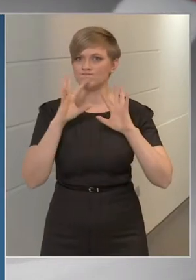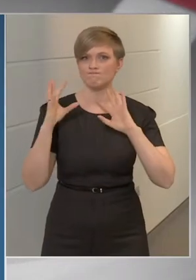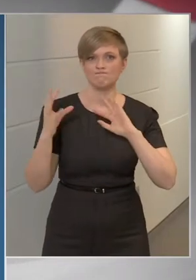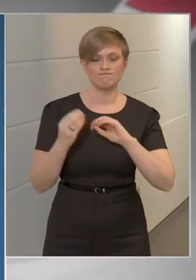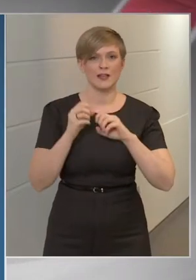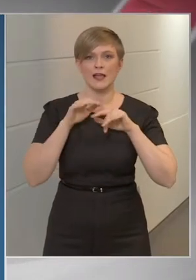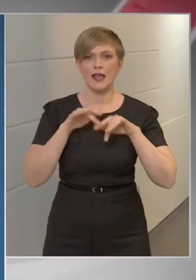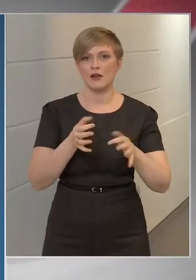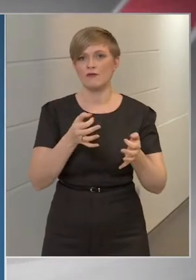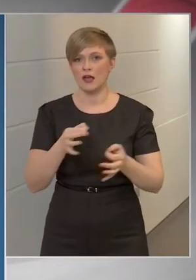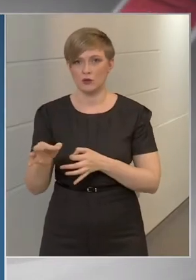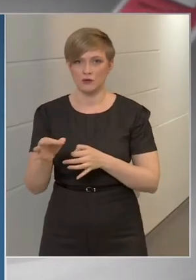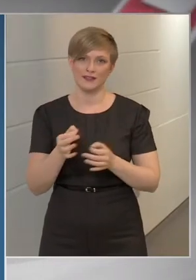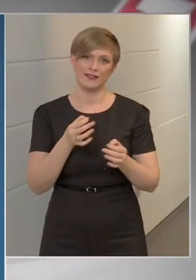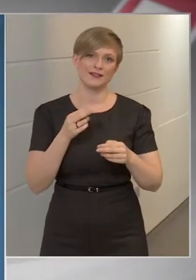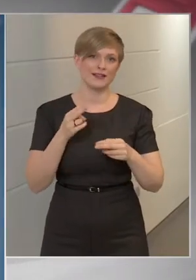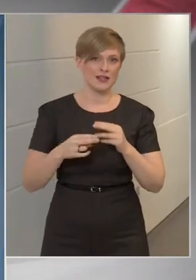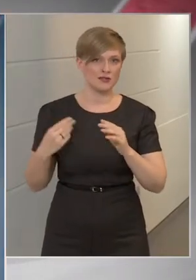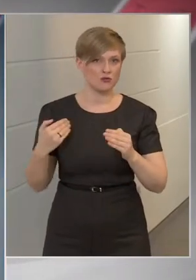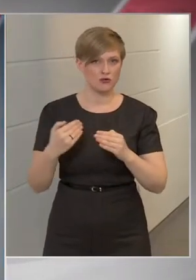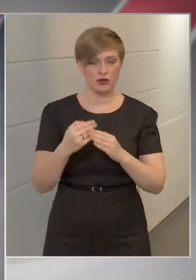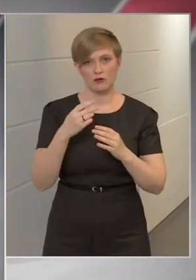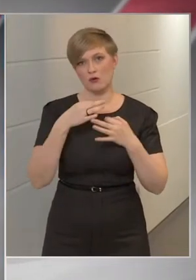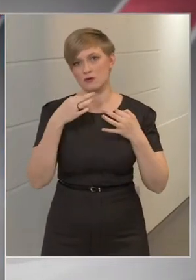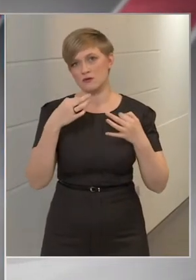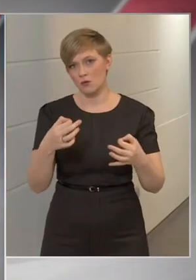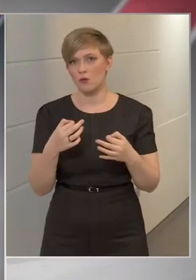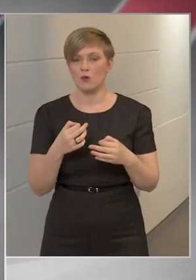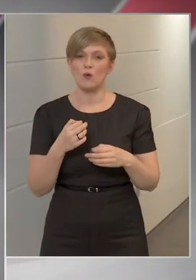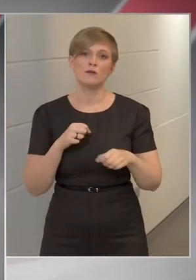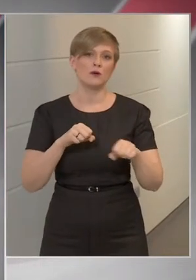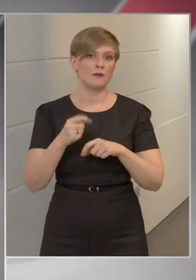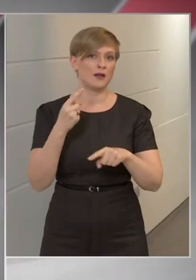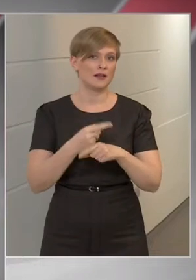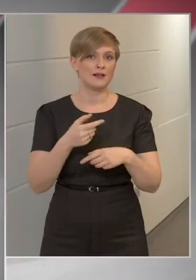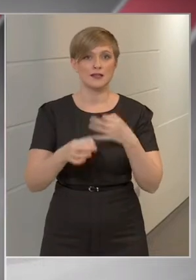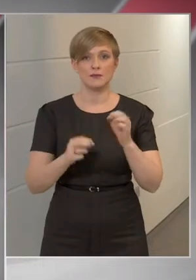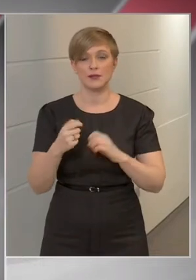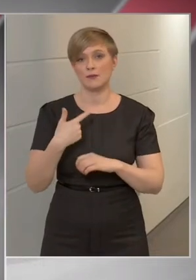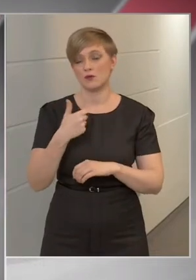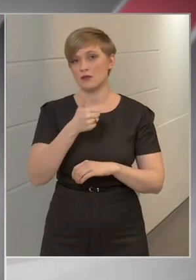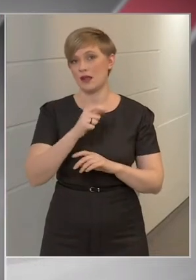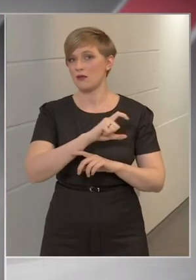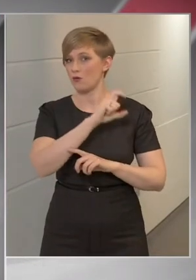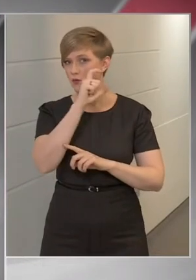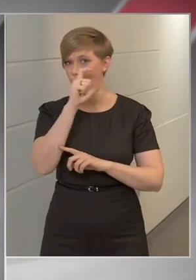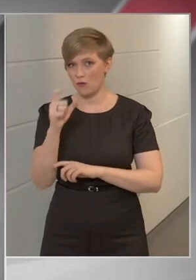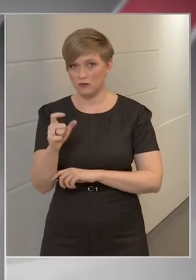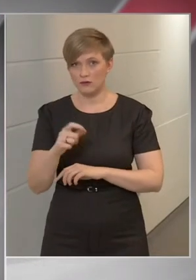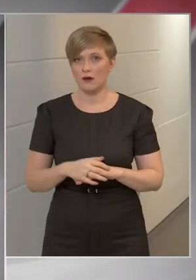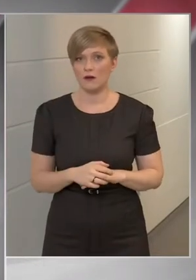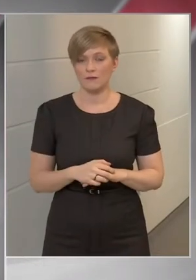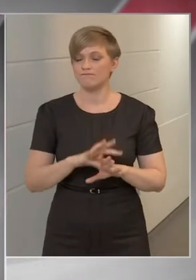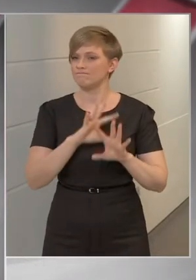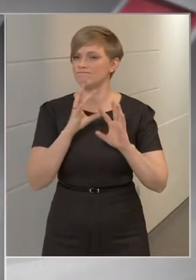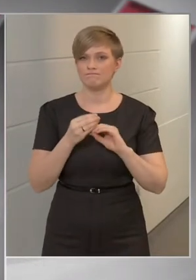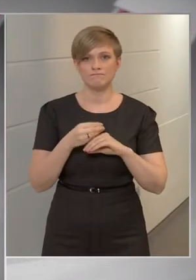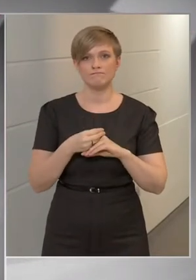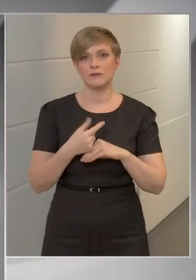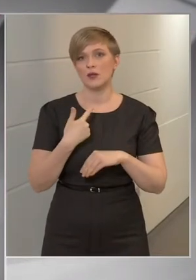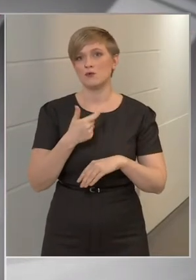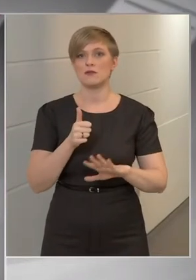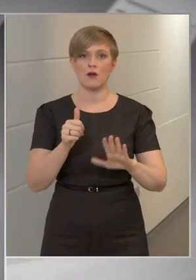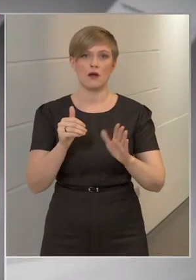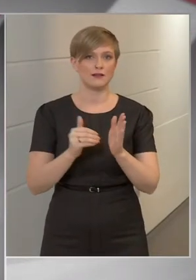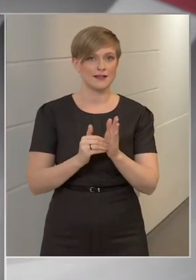készültségi időszak védelmi intézkedéseiről szóló kormányrendelet szeptember 21-ei hatályba lépése óta összesen 26